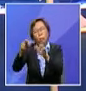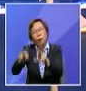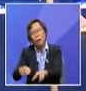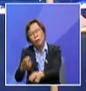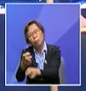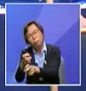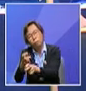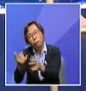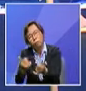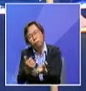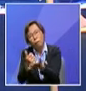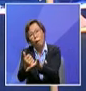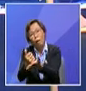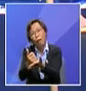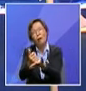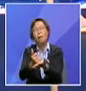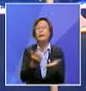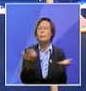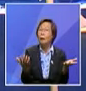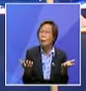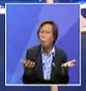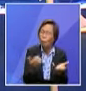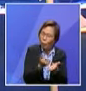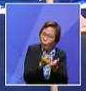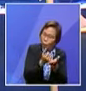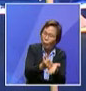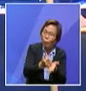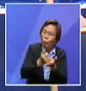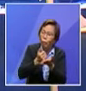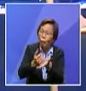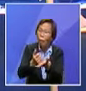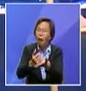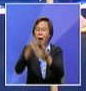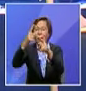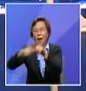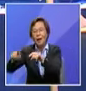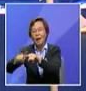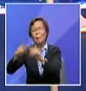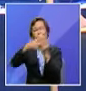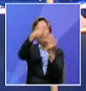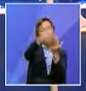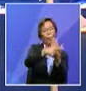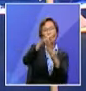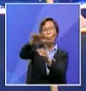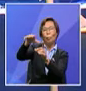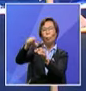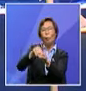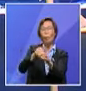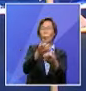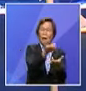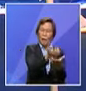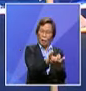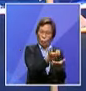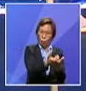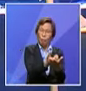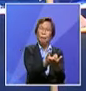kesusahan dengan memberi bantuan melalui pelbagai inisiatif merangkumi aspek